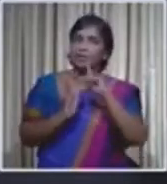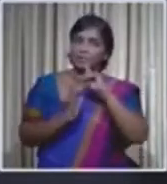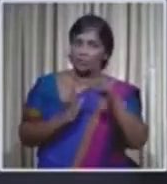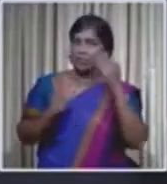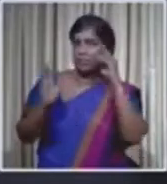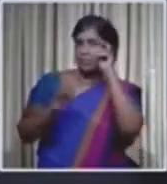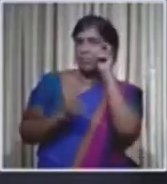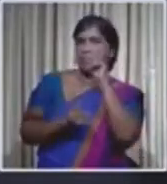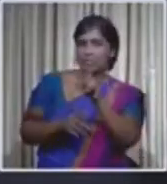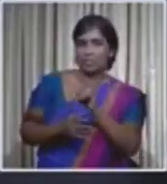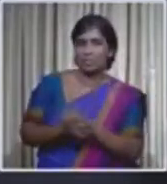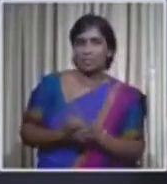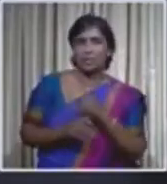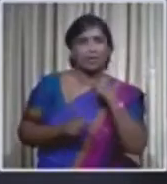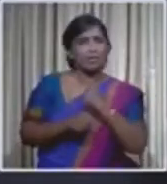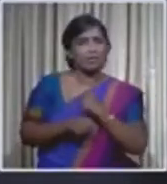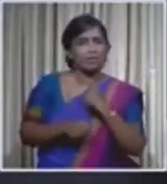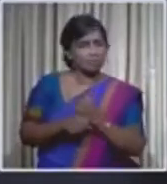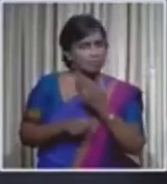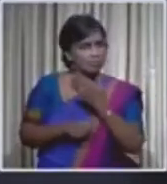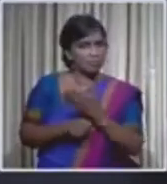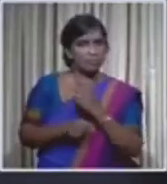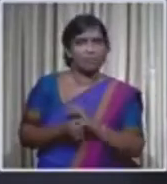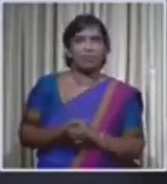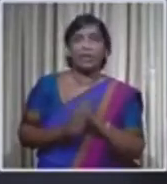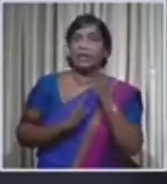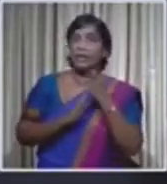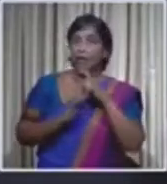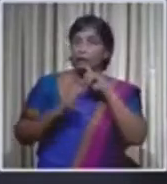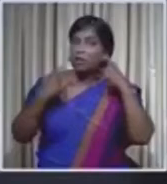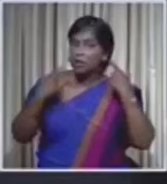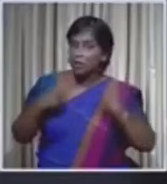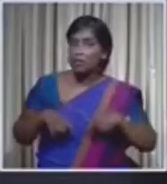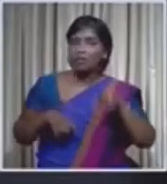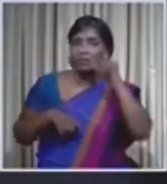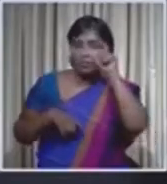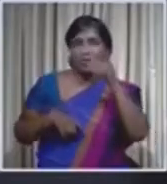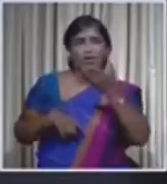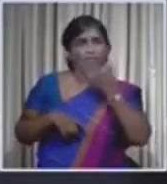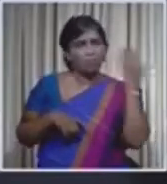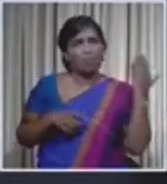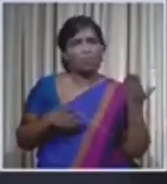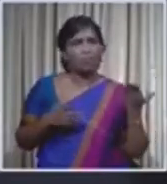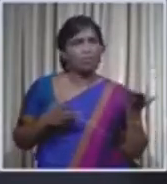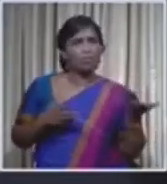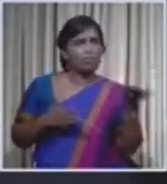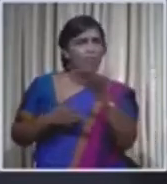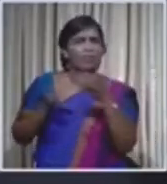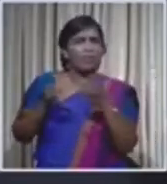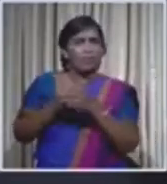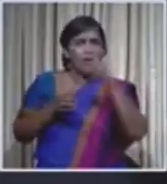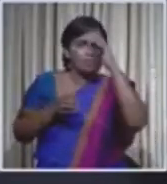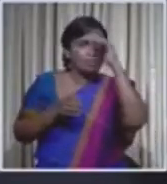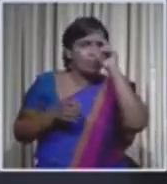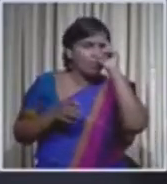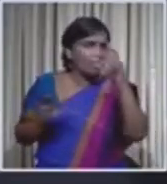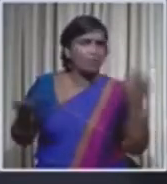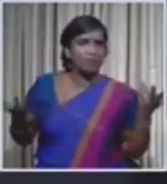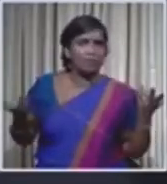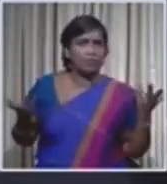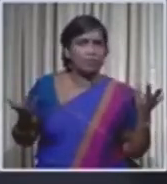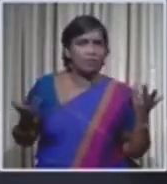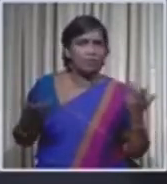ගැන බලන්න මේ රජයේ නීතිඥවුන්ට මේක බලන්න පුළුවන් නම් ඇයි මේ පක්ෂ නායකින් බලන්න බැරි